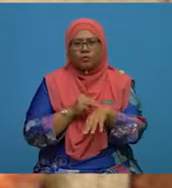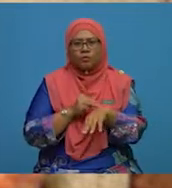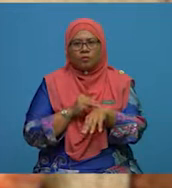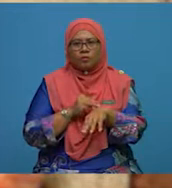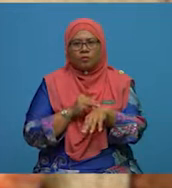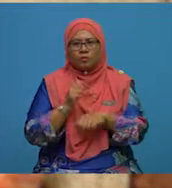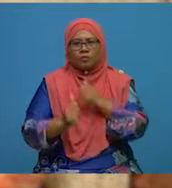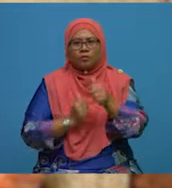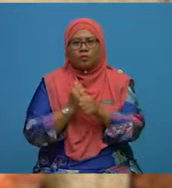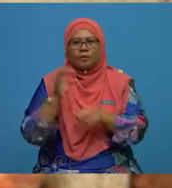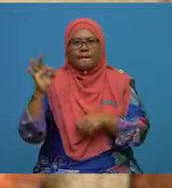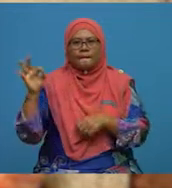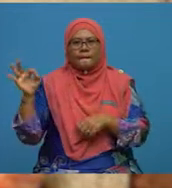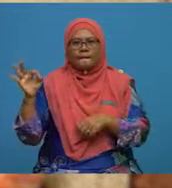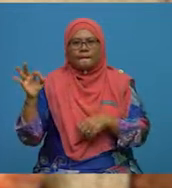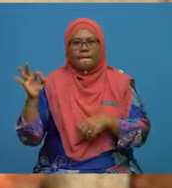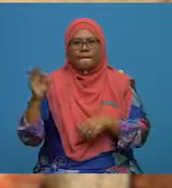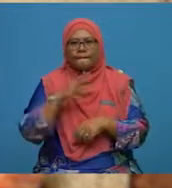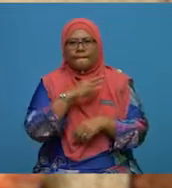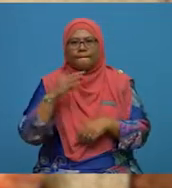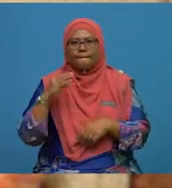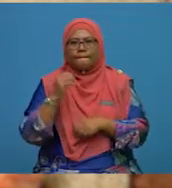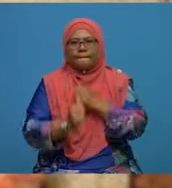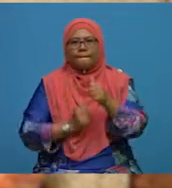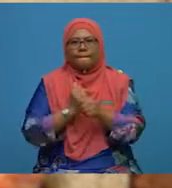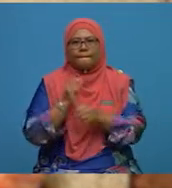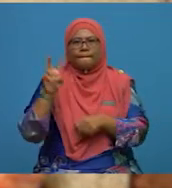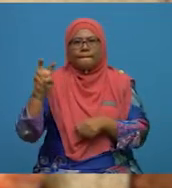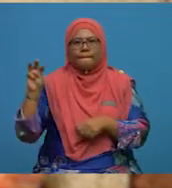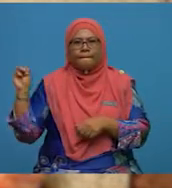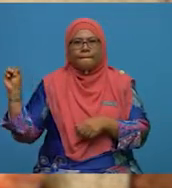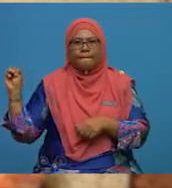iaitu abad ke-19 dan abad ke-20.